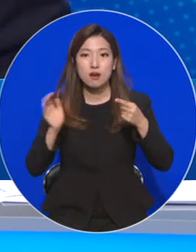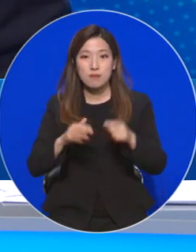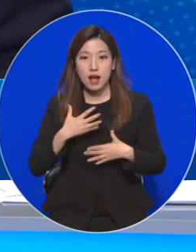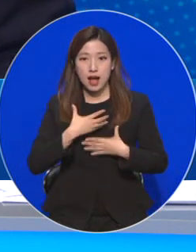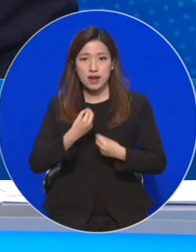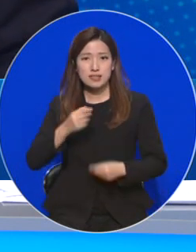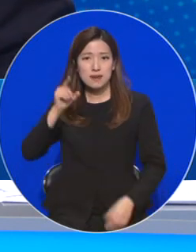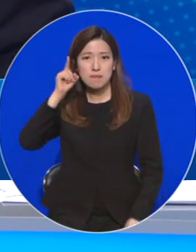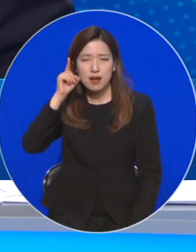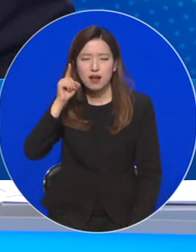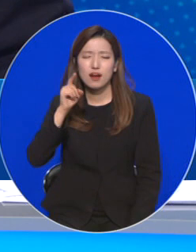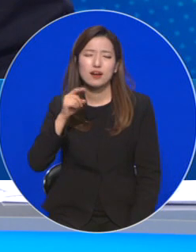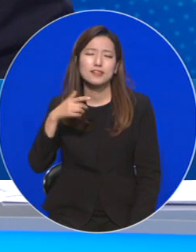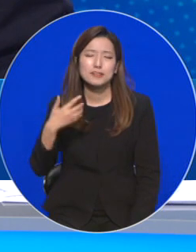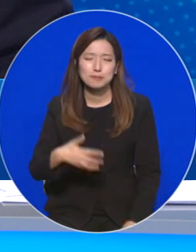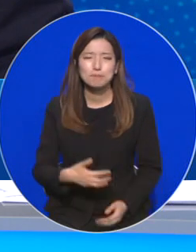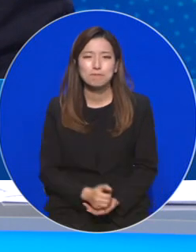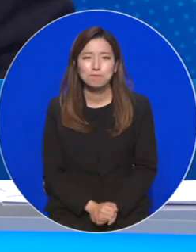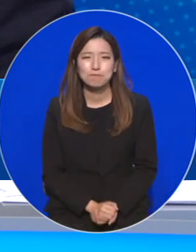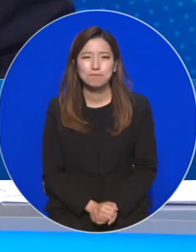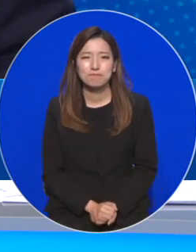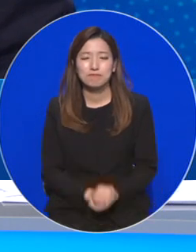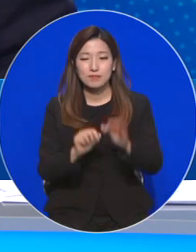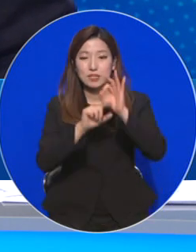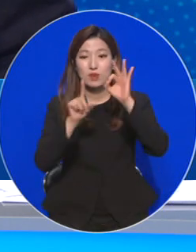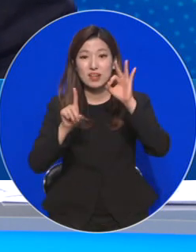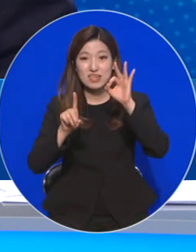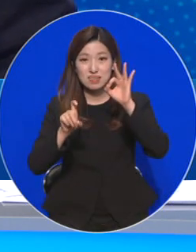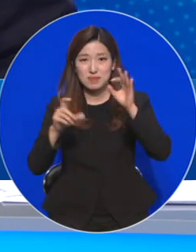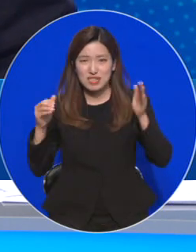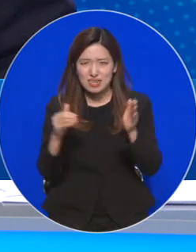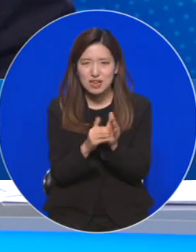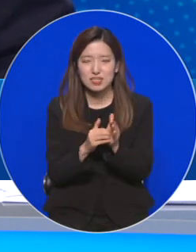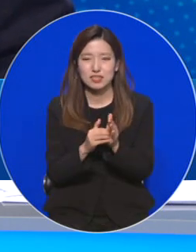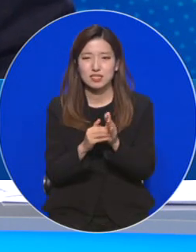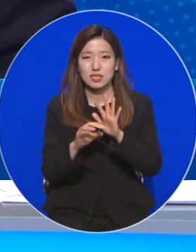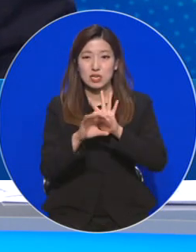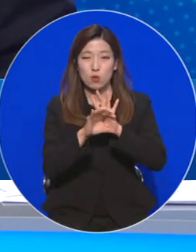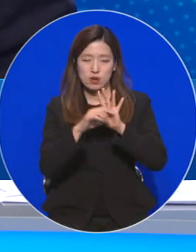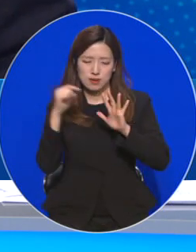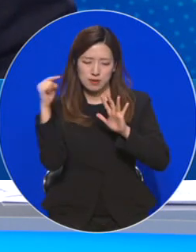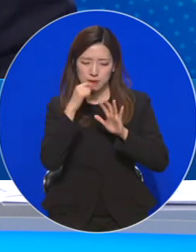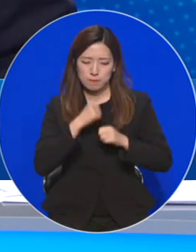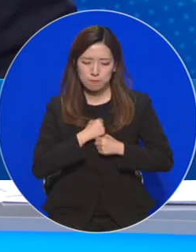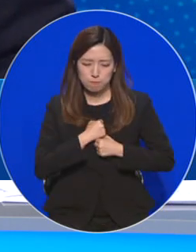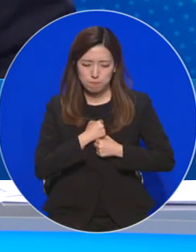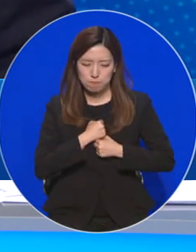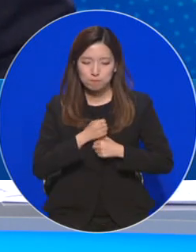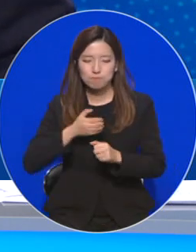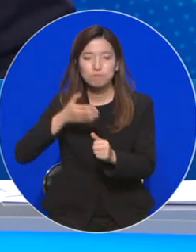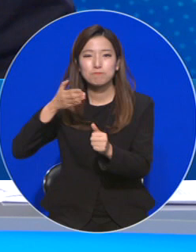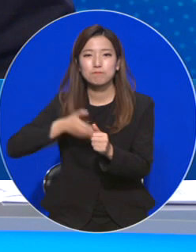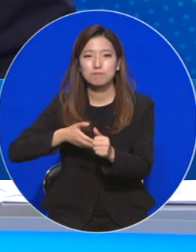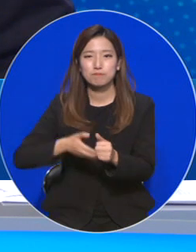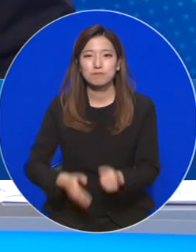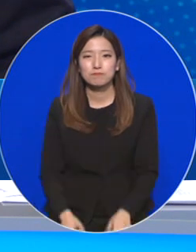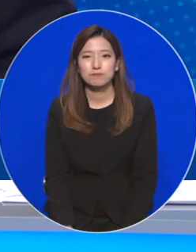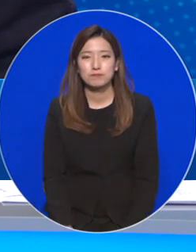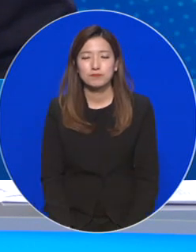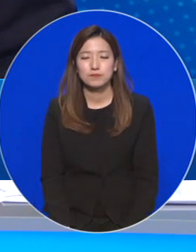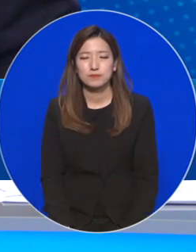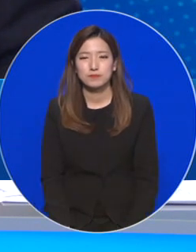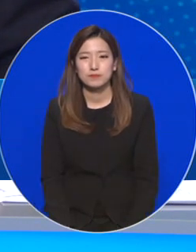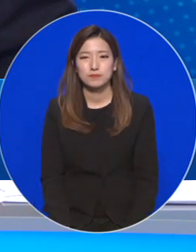면서 오는 11일까지 로 예정된 특별 방역 기간에 방역 수칙을 철저히 지켜 달라고 당부했습니다